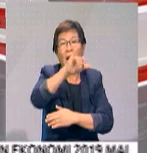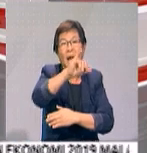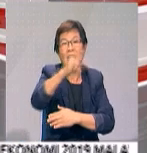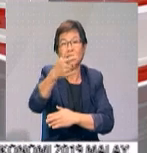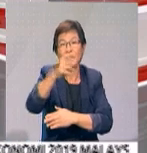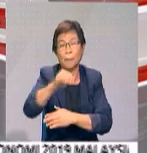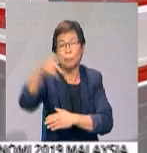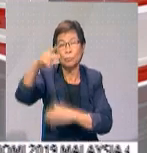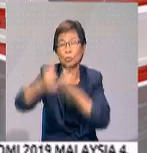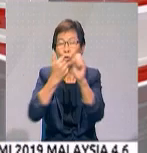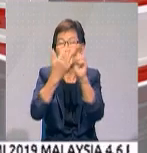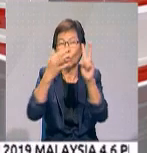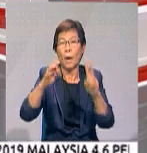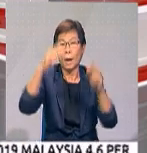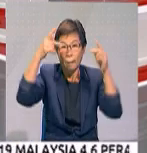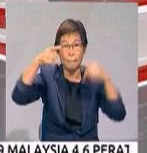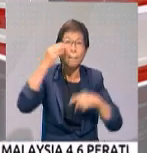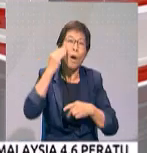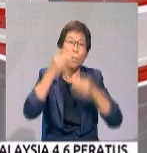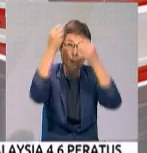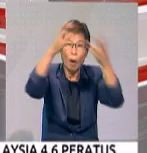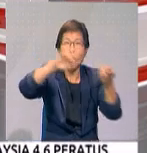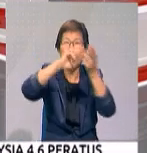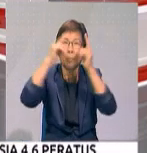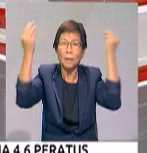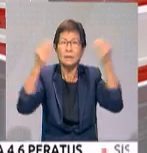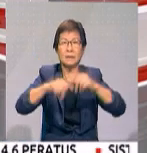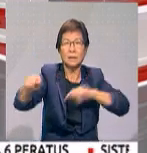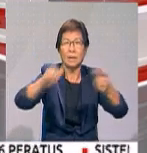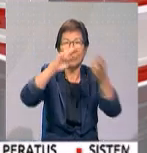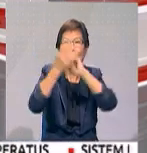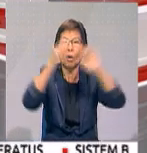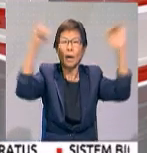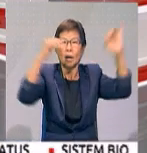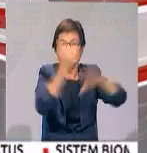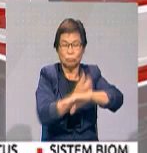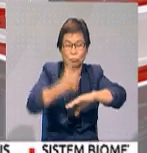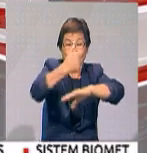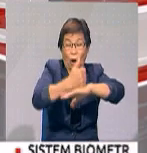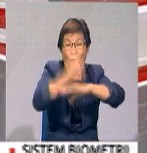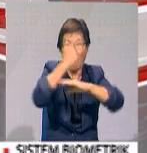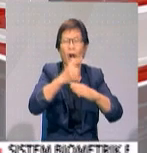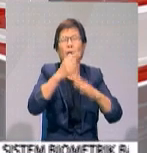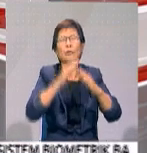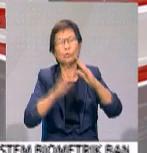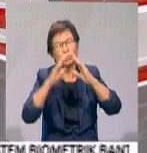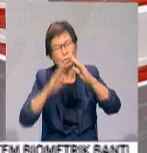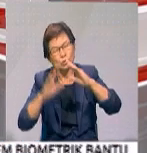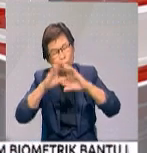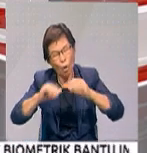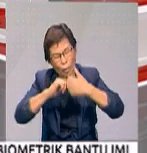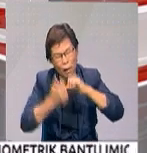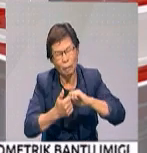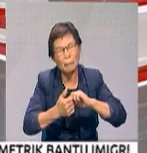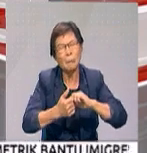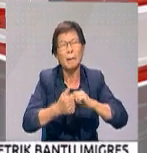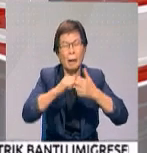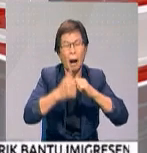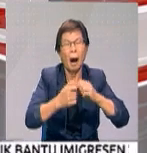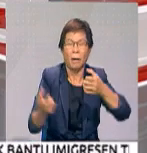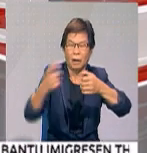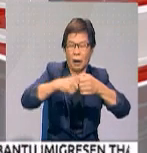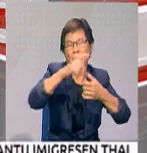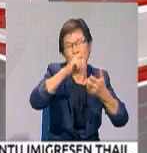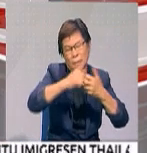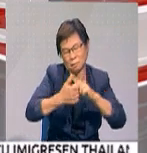Menteri mengumumkan Majlis Tindakan Perubahan Iklim Kebangsaan akan ditubuhkan bagi menangani perkara yang mendesak berhubung isu tersebut. Langkah